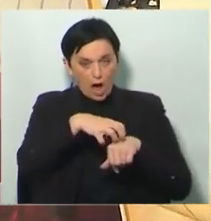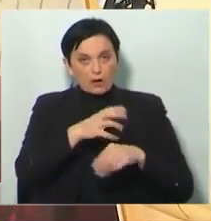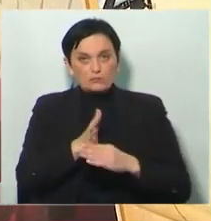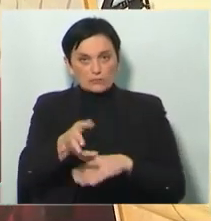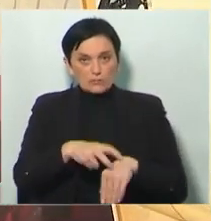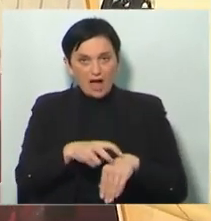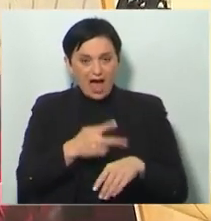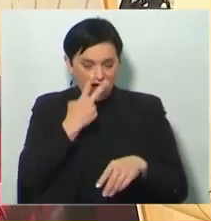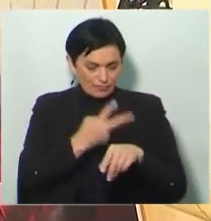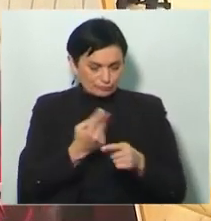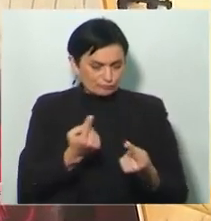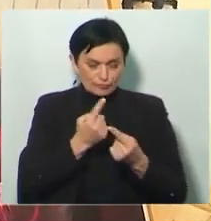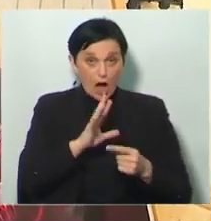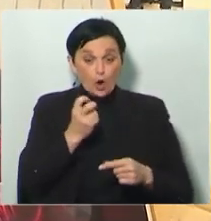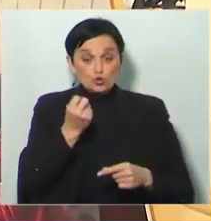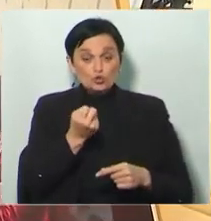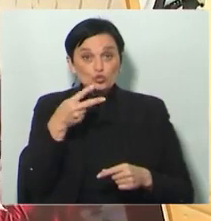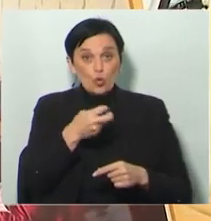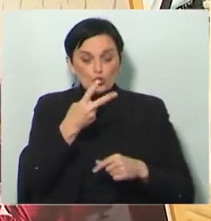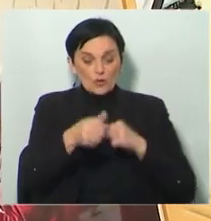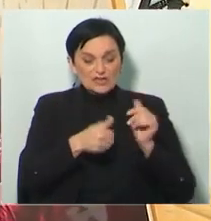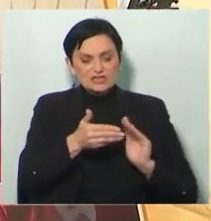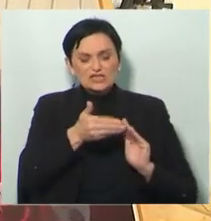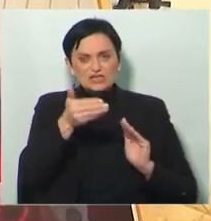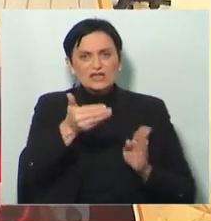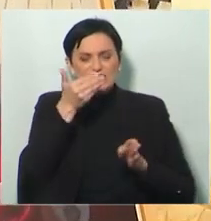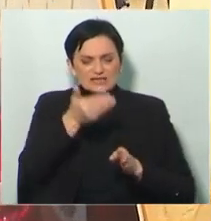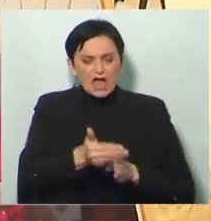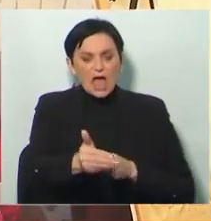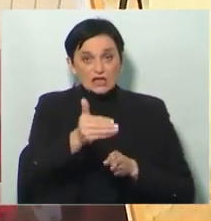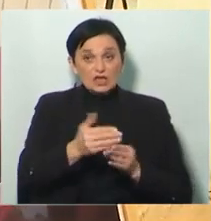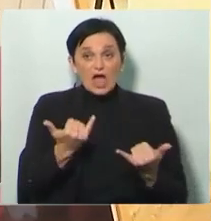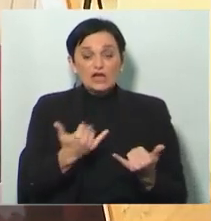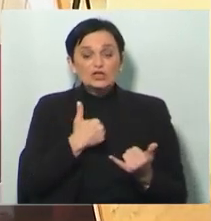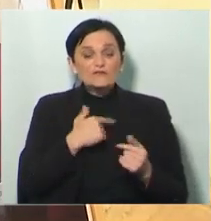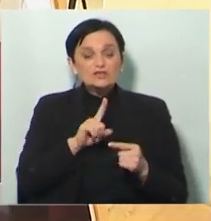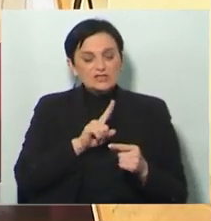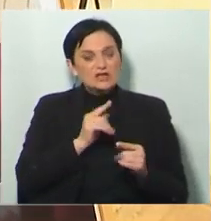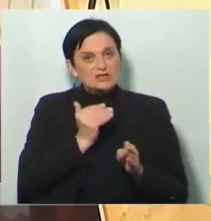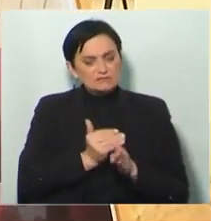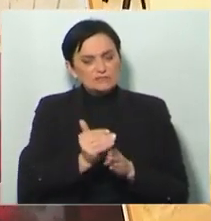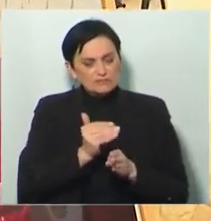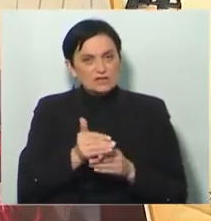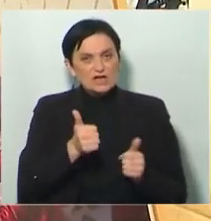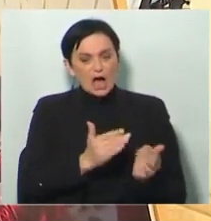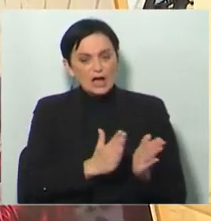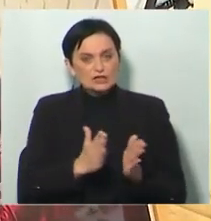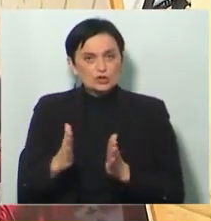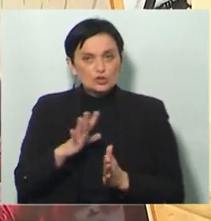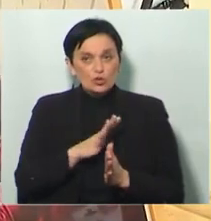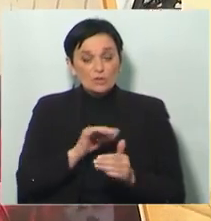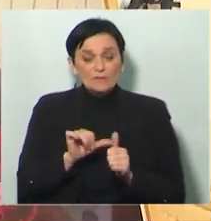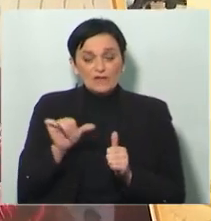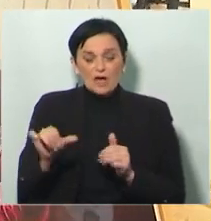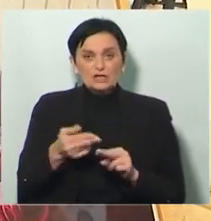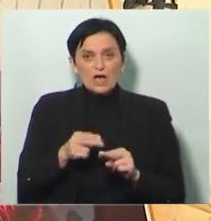ხოლო 2012 წლის შემდეგ რასაკვირველია, ნელ-ნელა ჩვენ გვინდა უფრო ტემპი კარგი და უფრო უკეთესი იყოს ეს ყველაფერი. გარდა